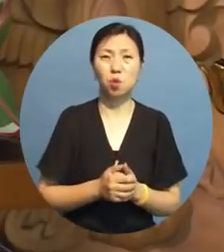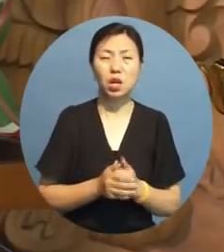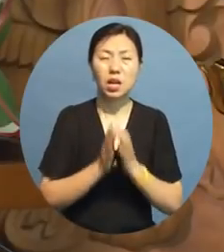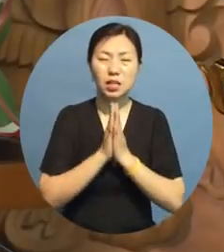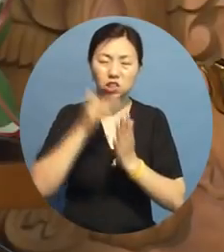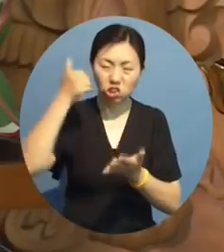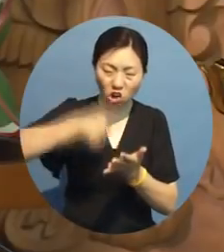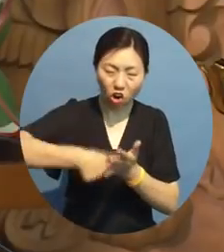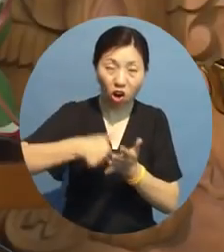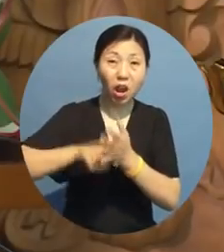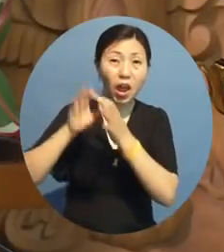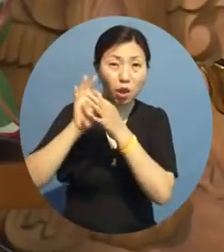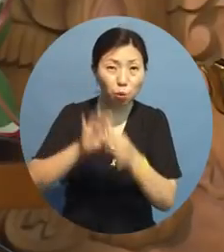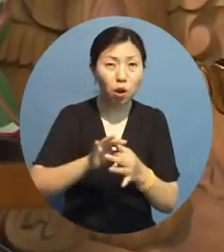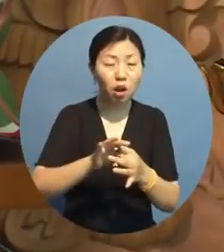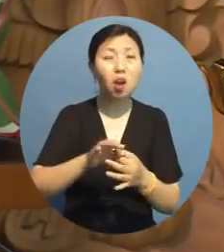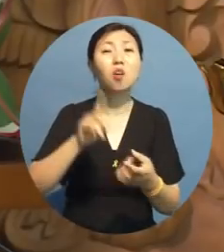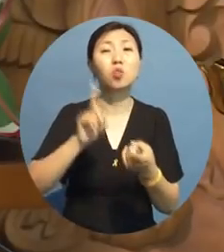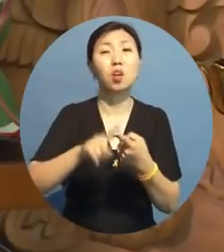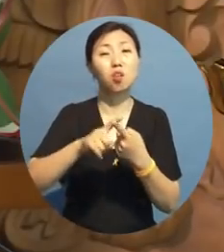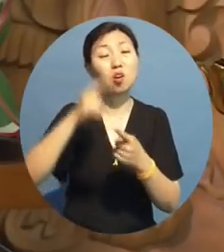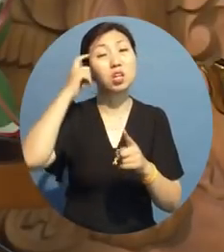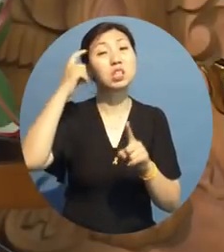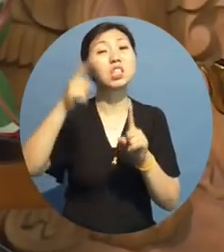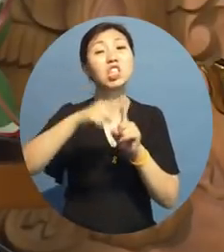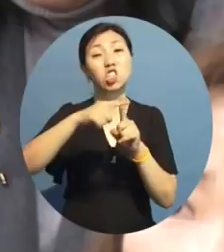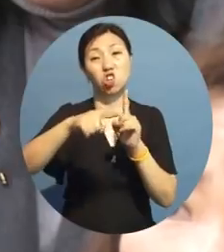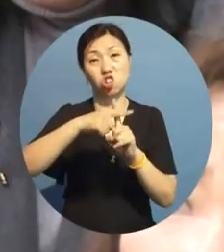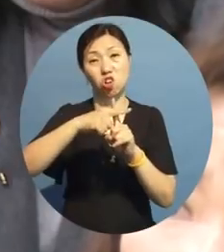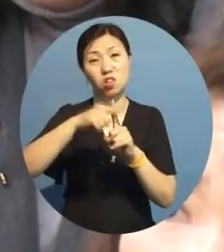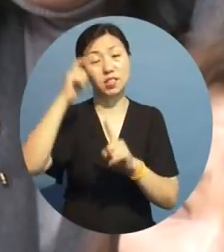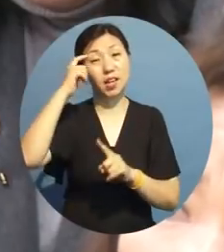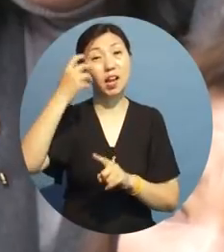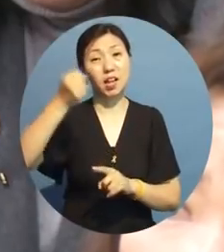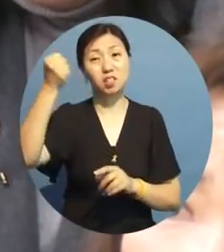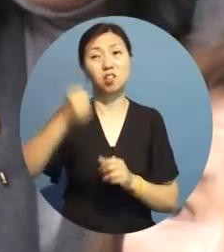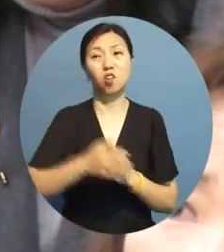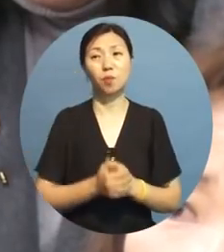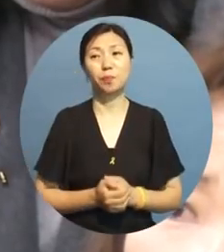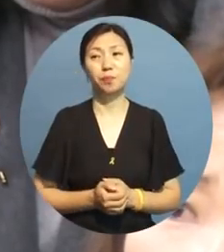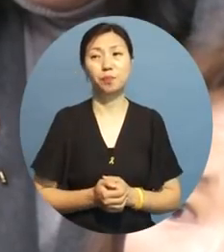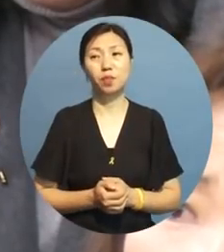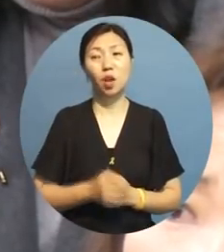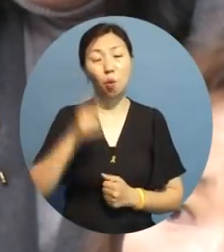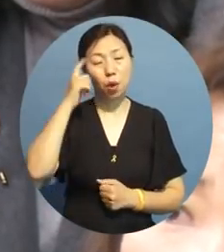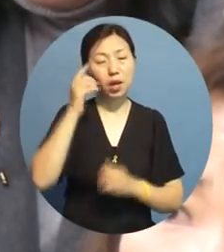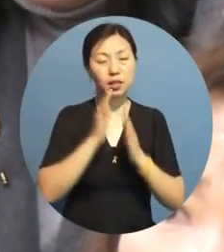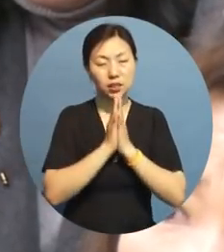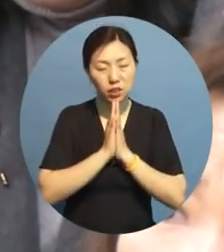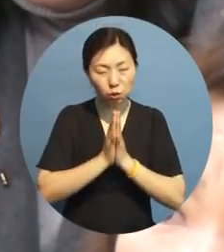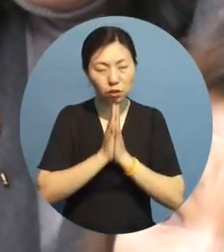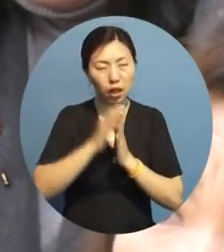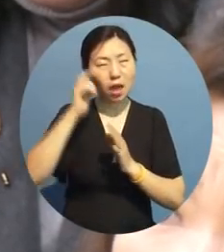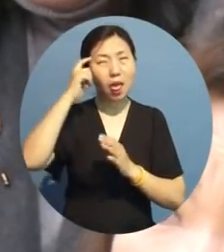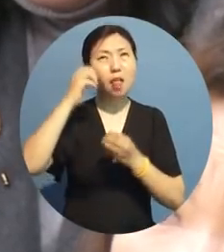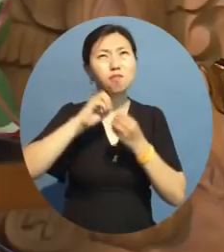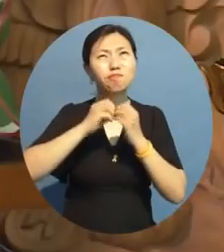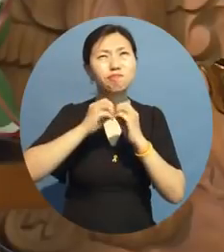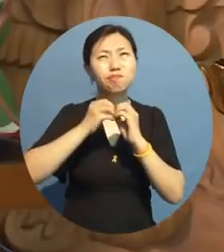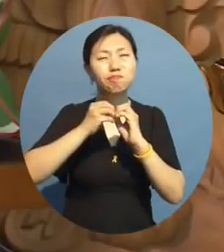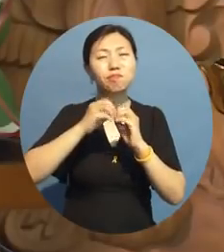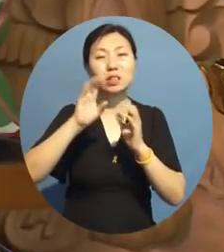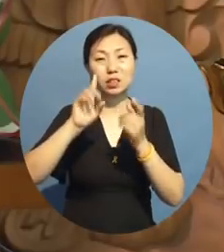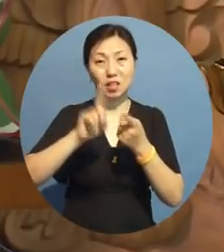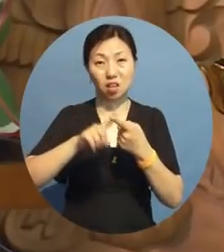거야 안 했다는 거야? 나는 그 긍정적으로 보는 거예요. 왜냐하면 기도하면서 망상을 피웠다.